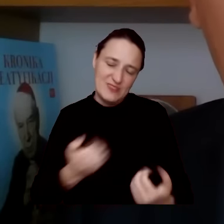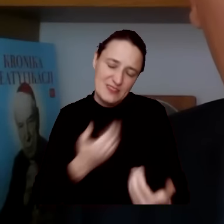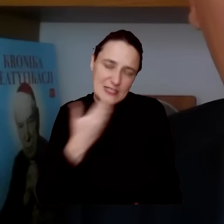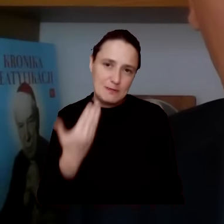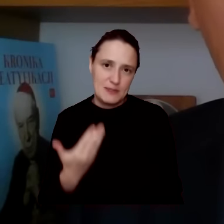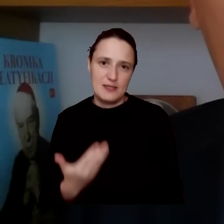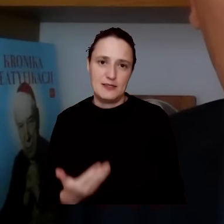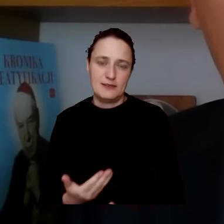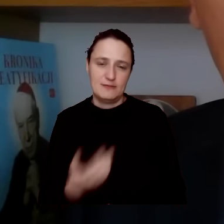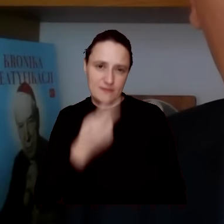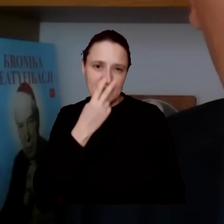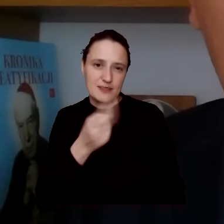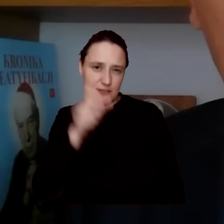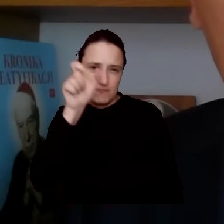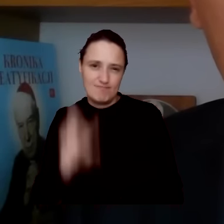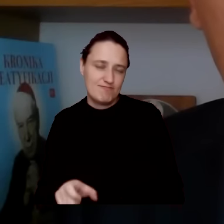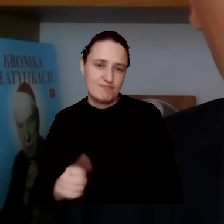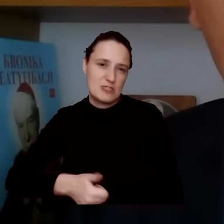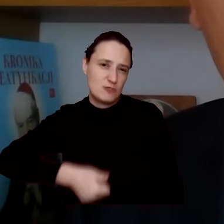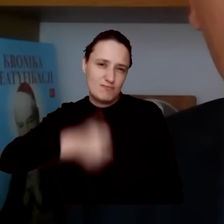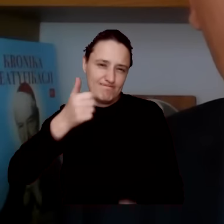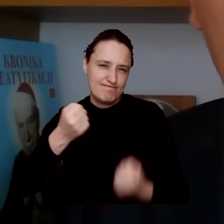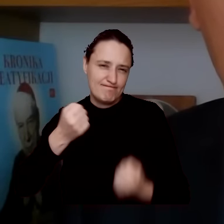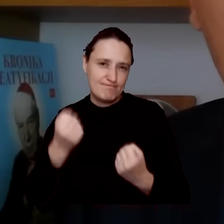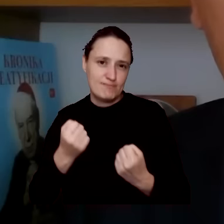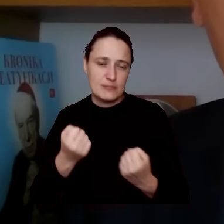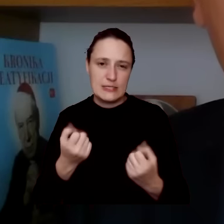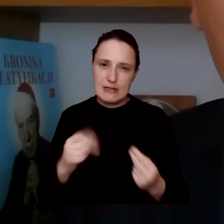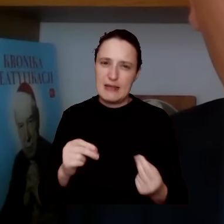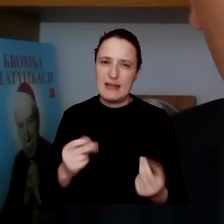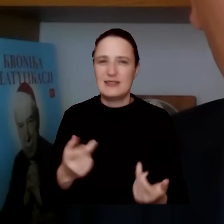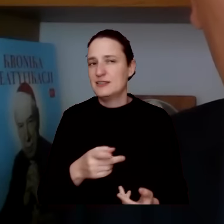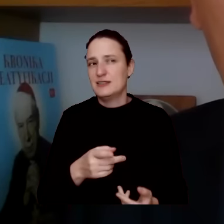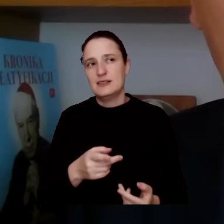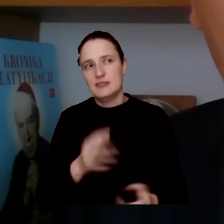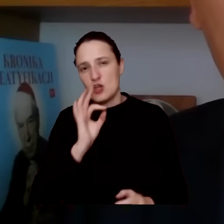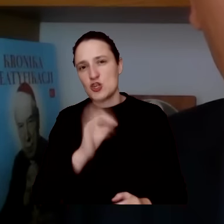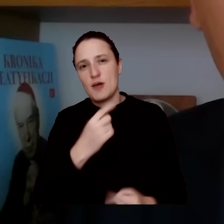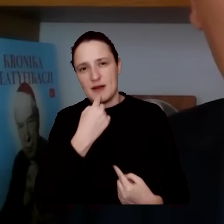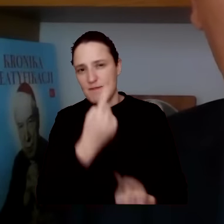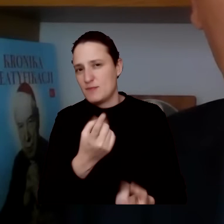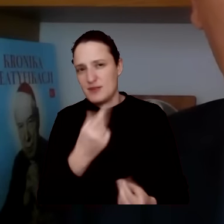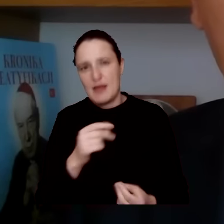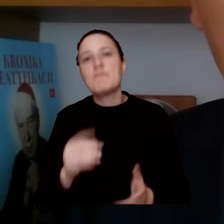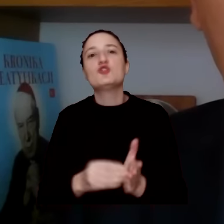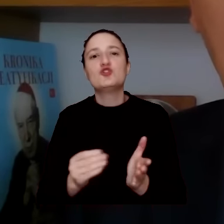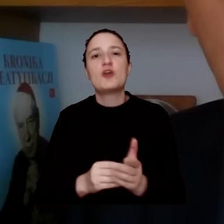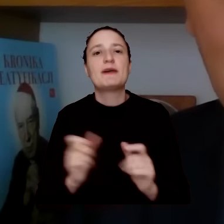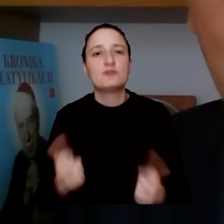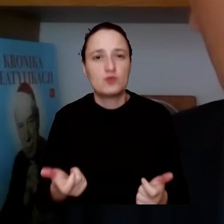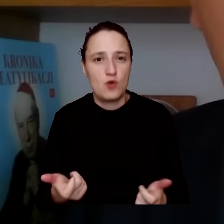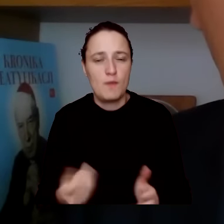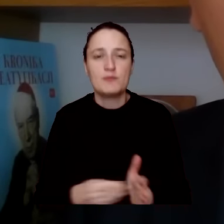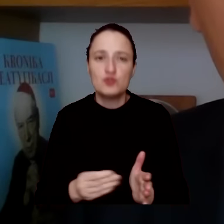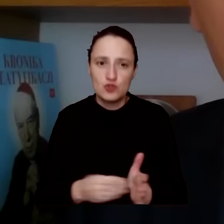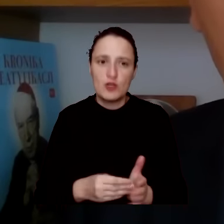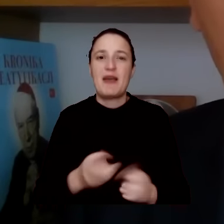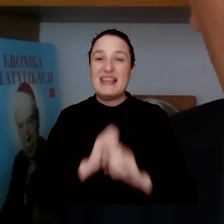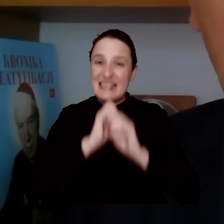no, nie jest to zbyt dobra wypowiedź. Potrzebne jest, tak jak mówiłem,